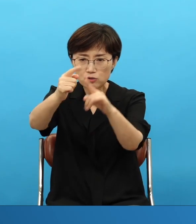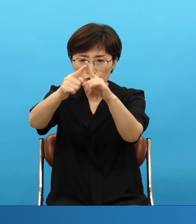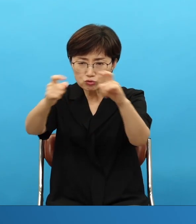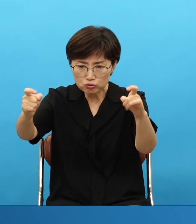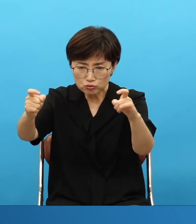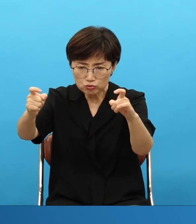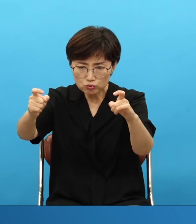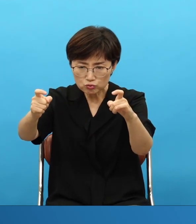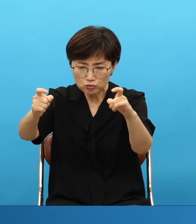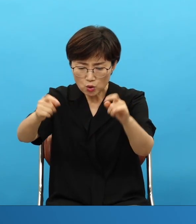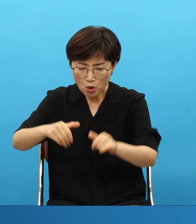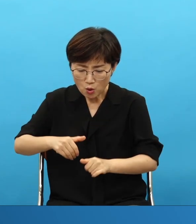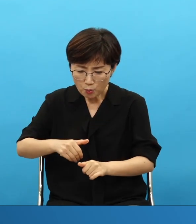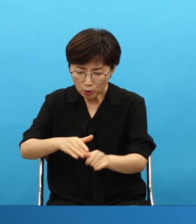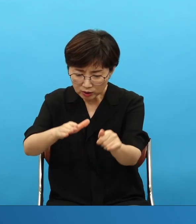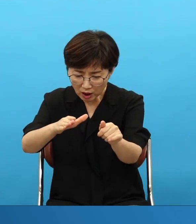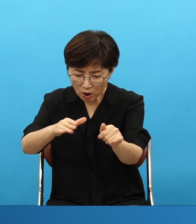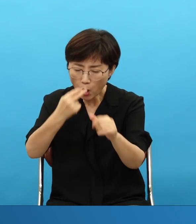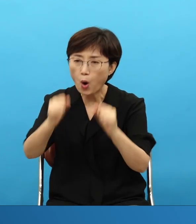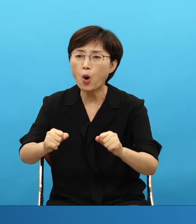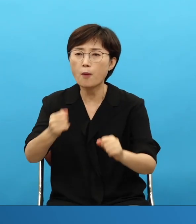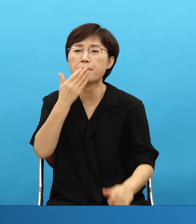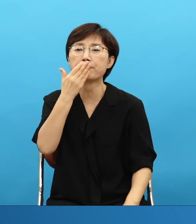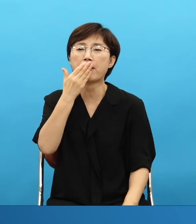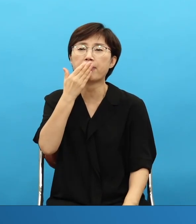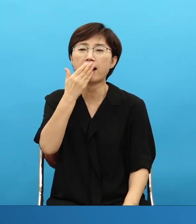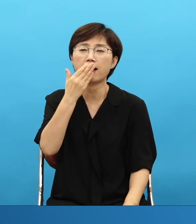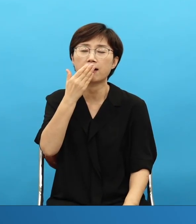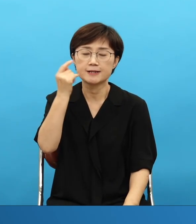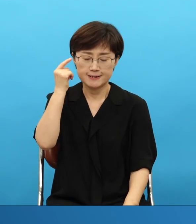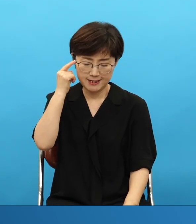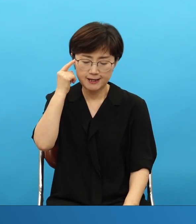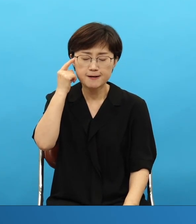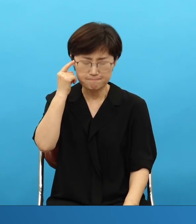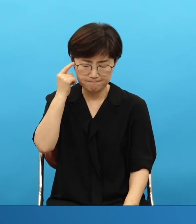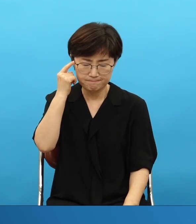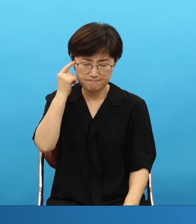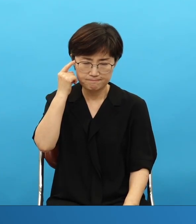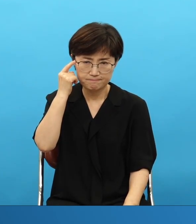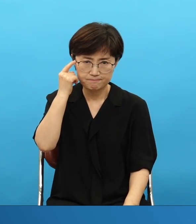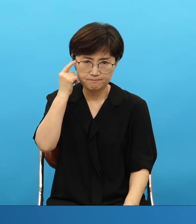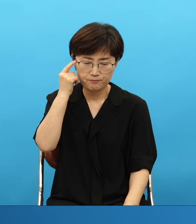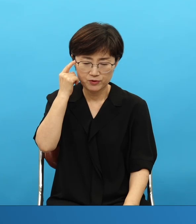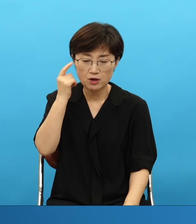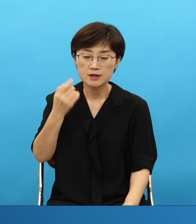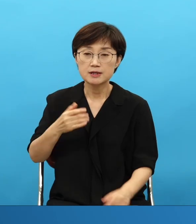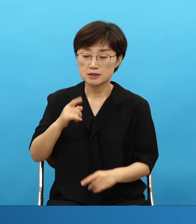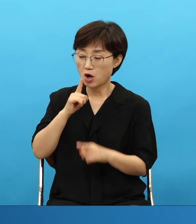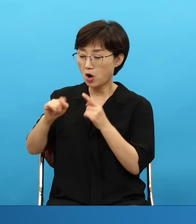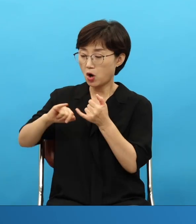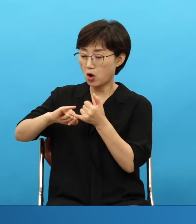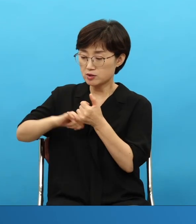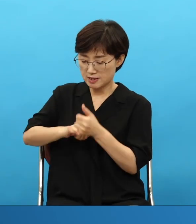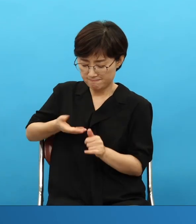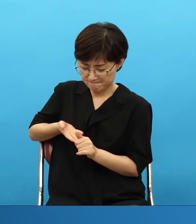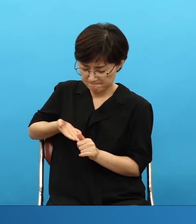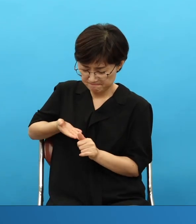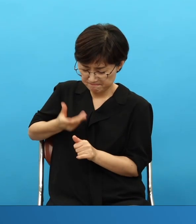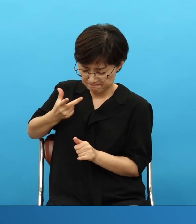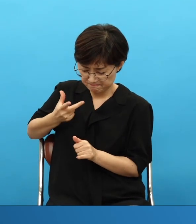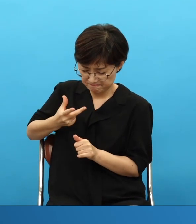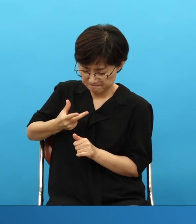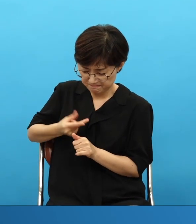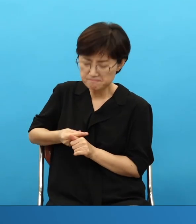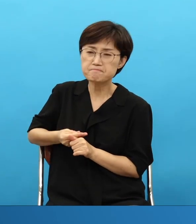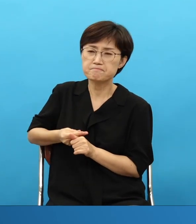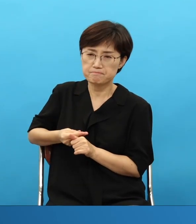the Egyptian palace is the way for my son to live. 거기다가 언약을 가지고 보낸 겁니다. And so she